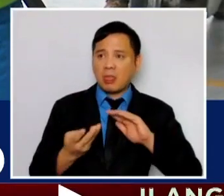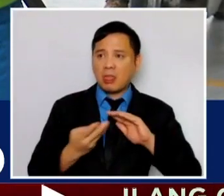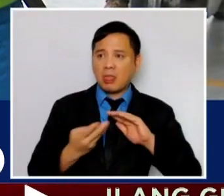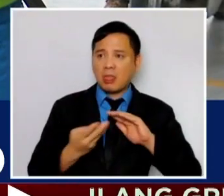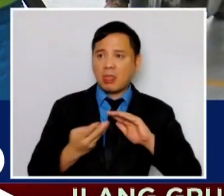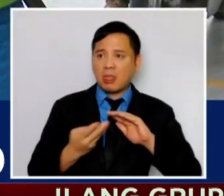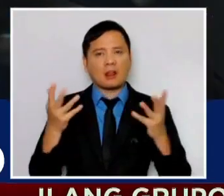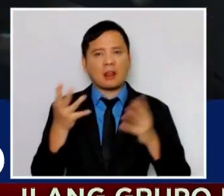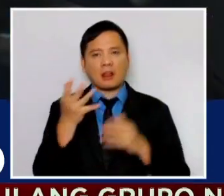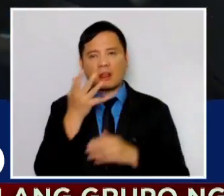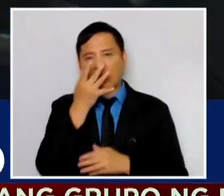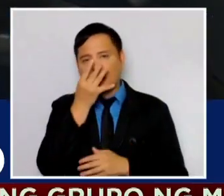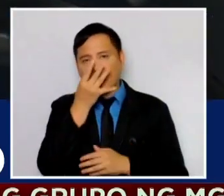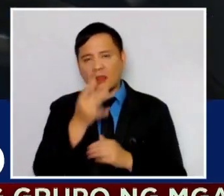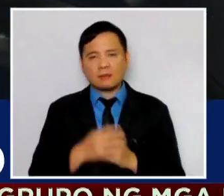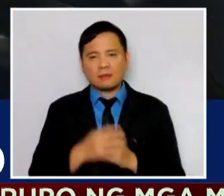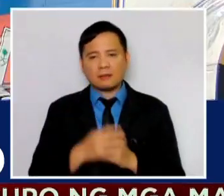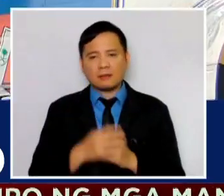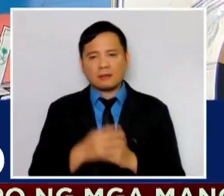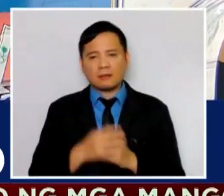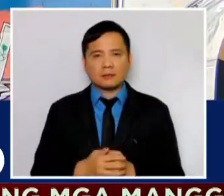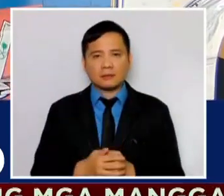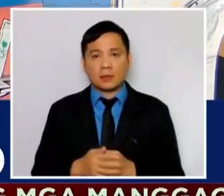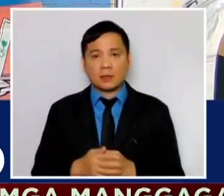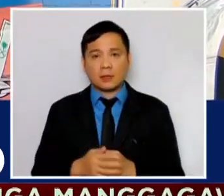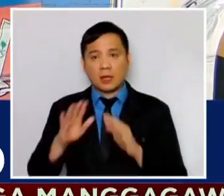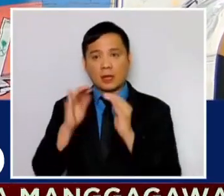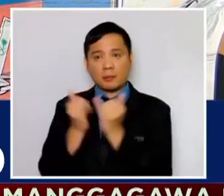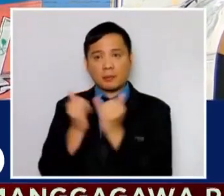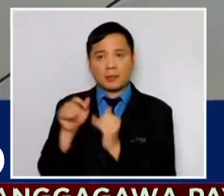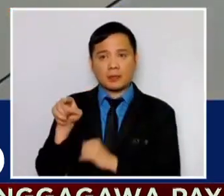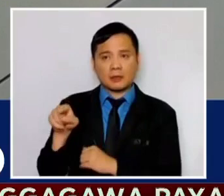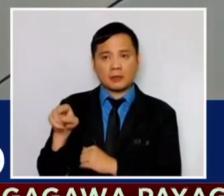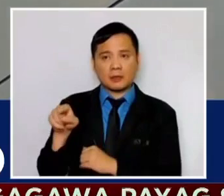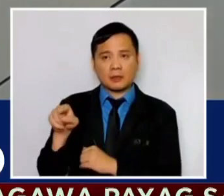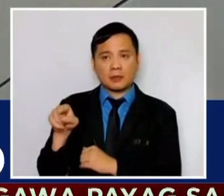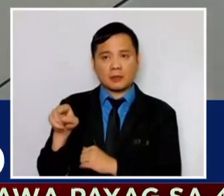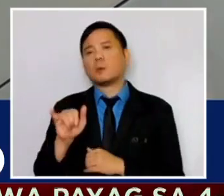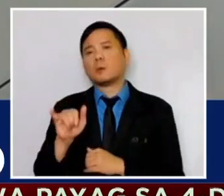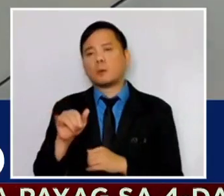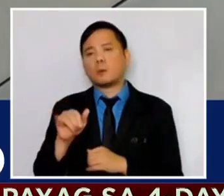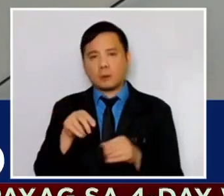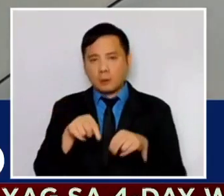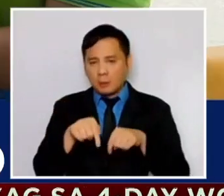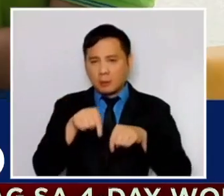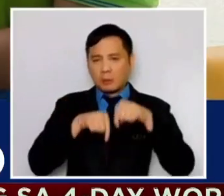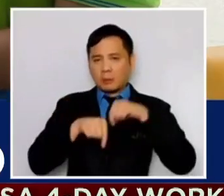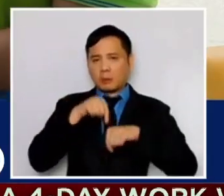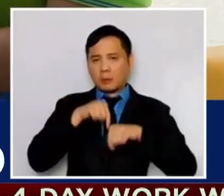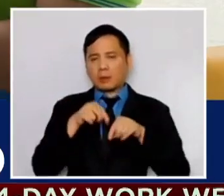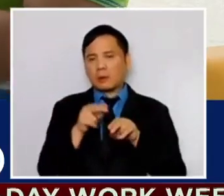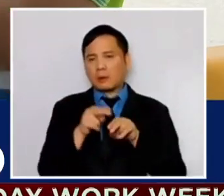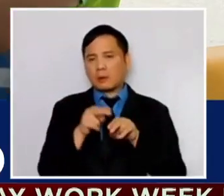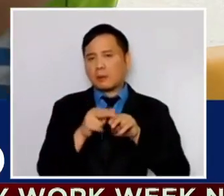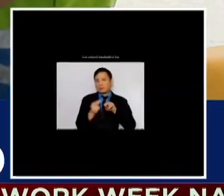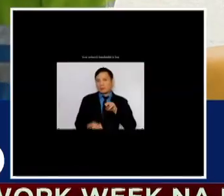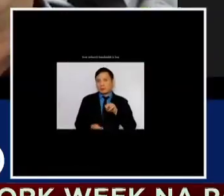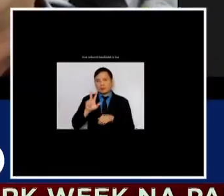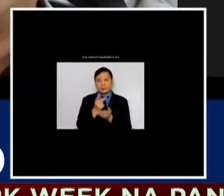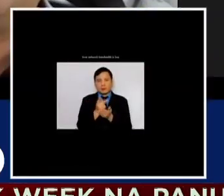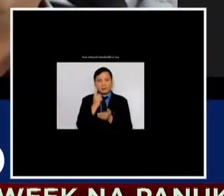ng kumpanyang Clean Fuel ang inaasahang rollback. Tinapisan nila ng 3 pesos hanggang 5 pesos ang litro ng diesel, depende sa